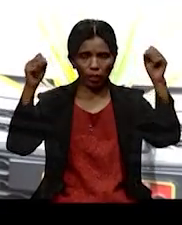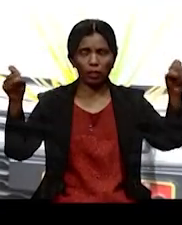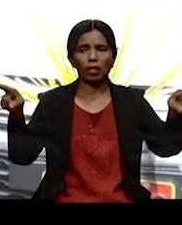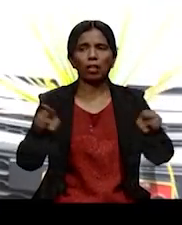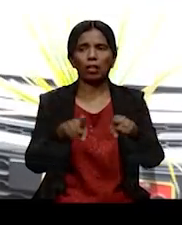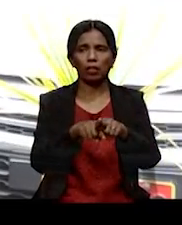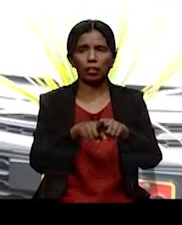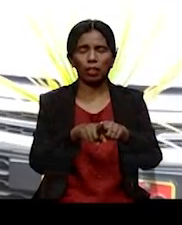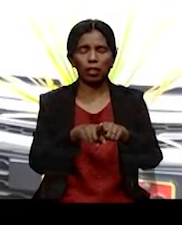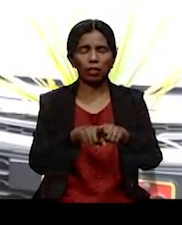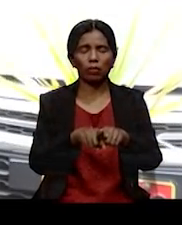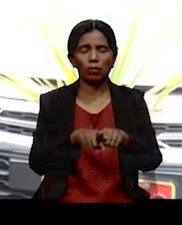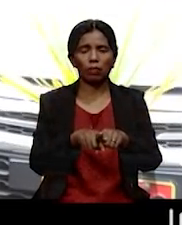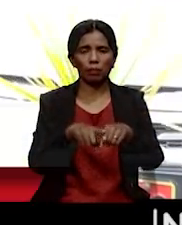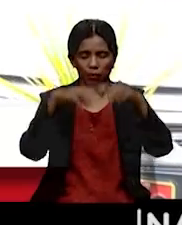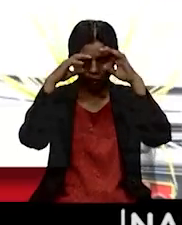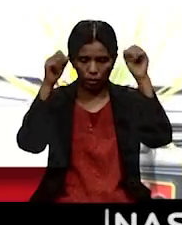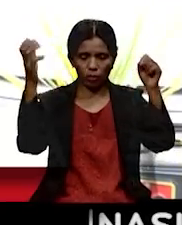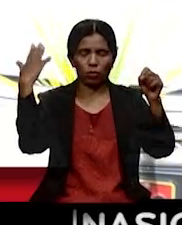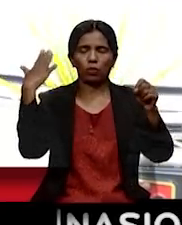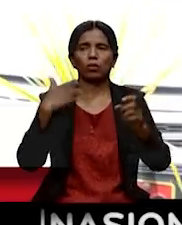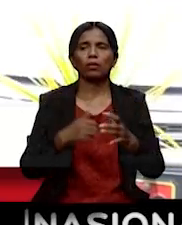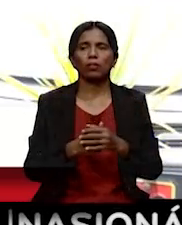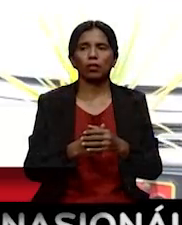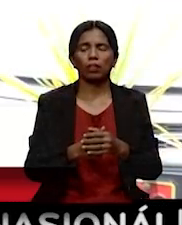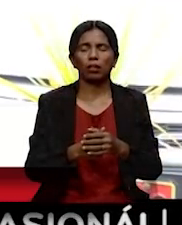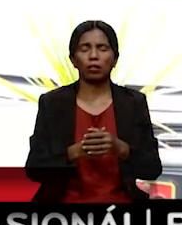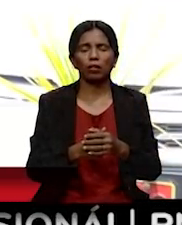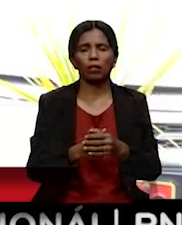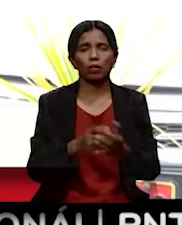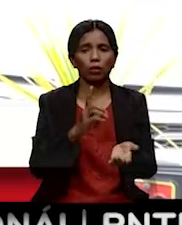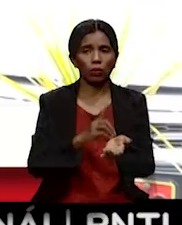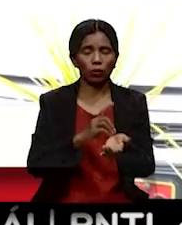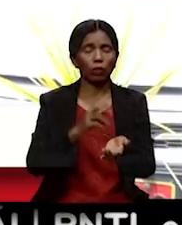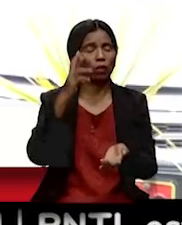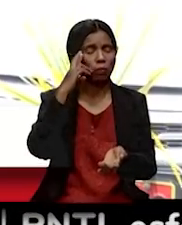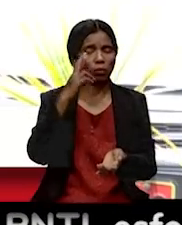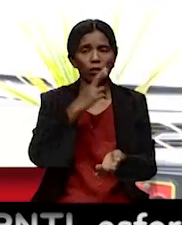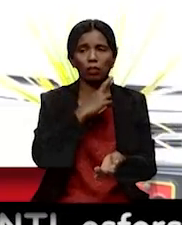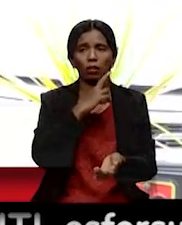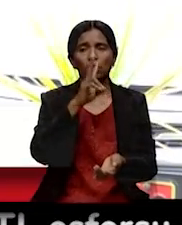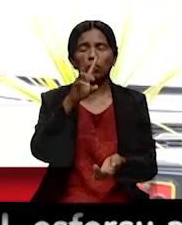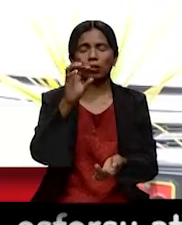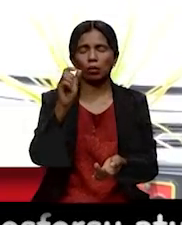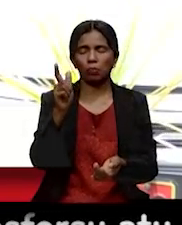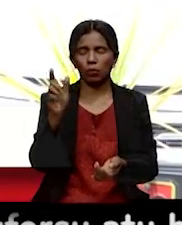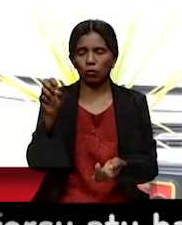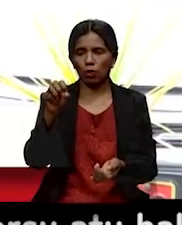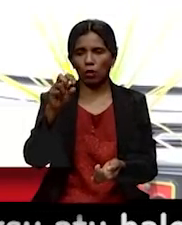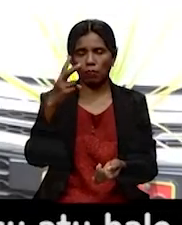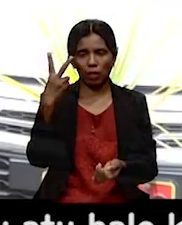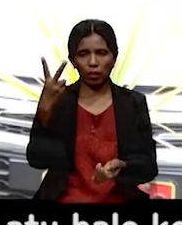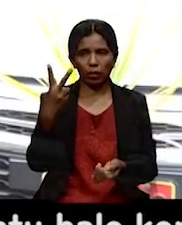da República anterior, Dr. Ramos Horta, iha 2012 salah-salah, e